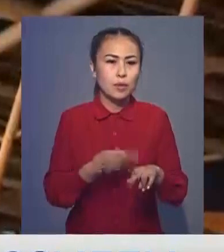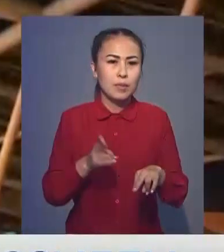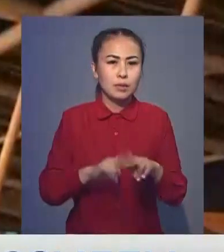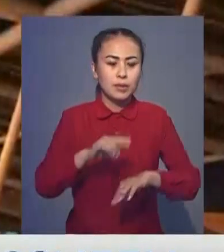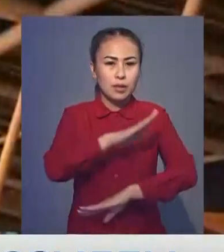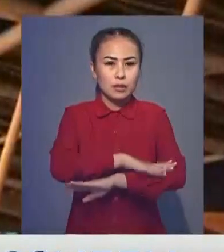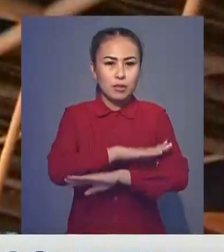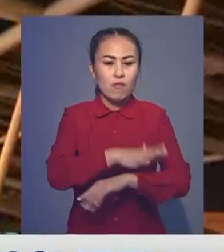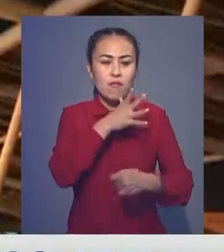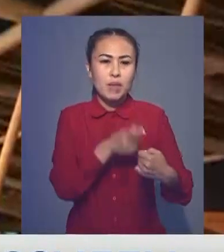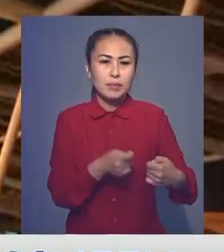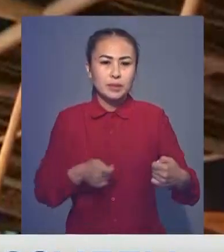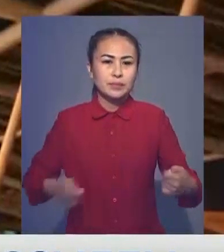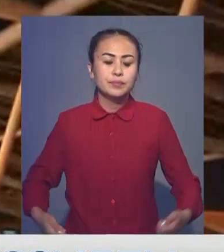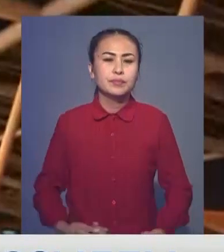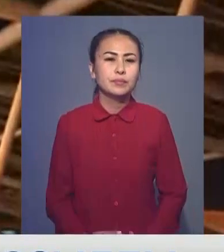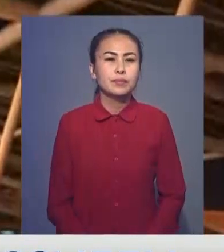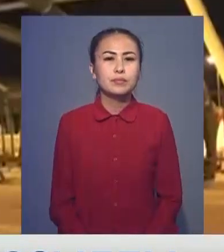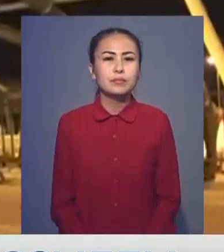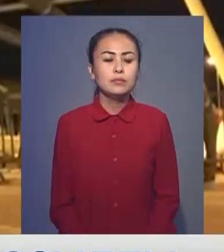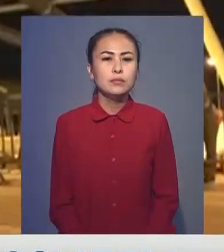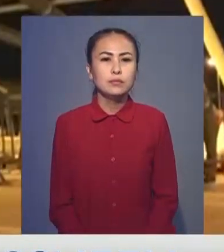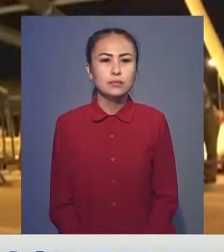жағдай тәртібі ұзартылып келеді.